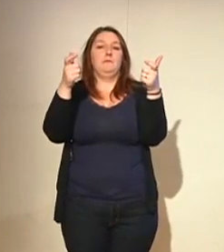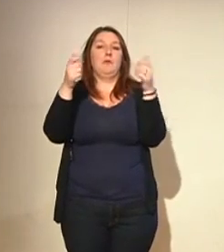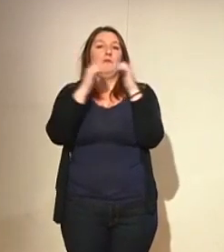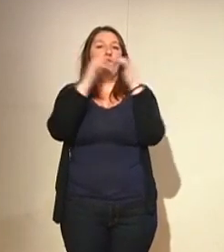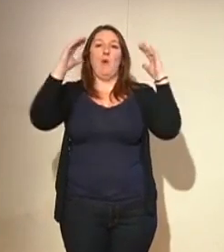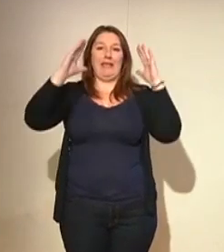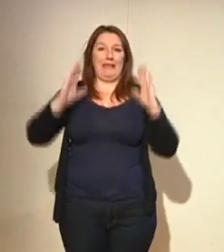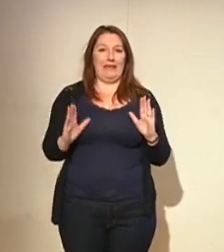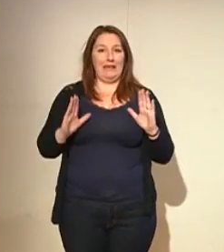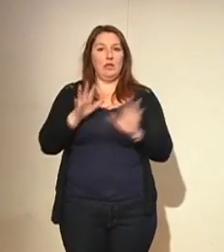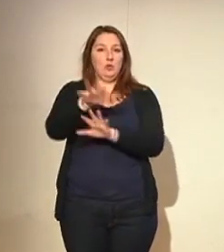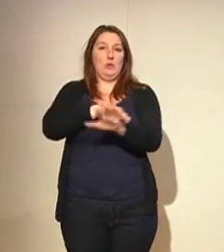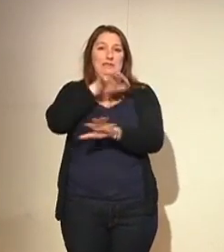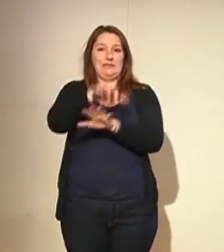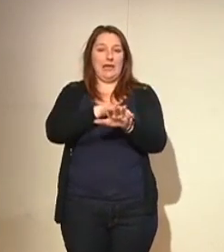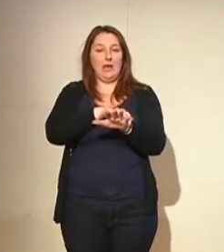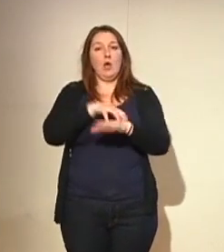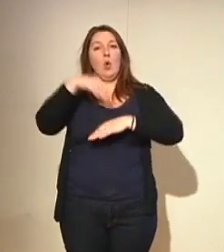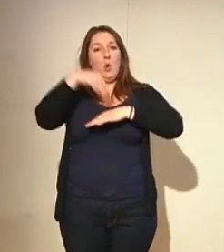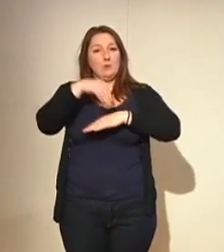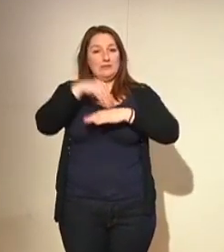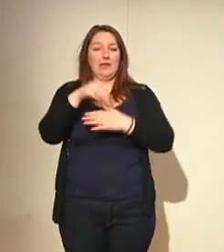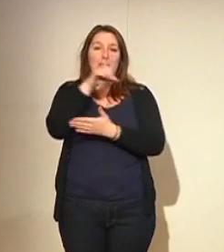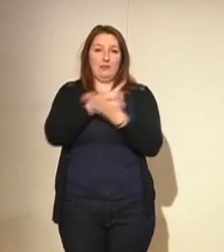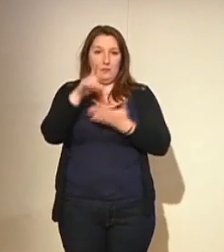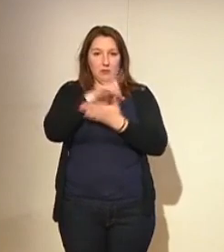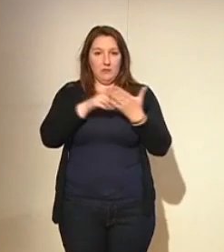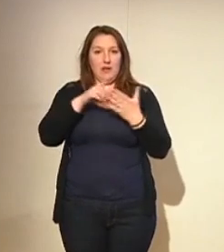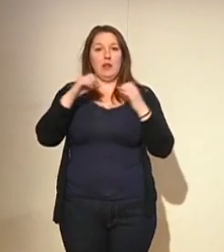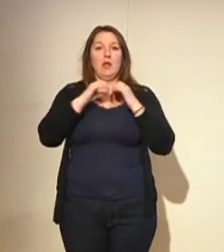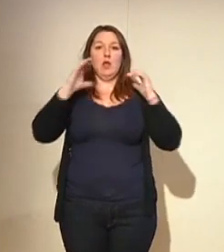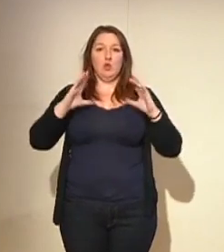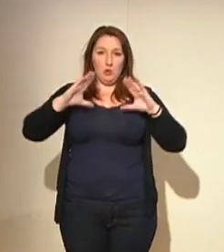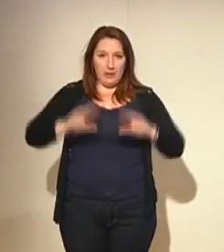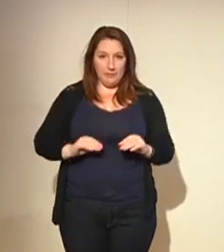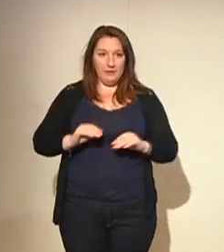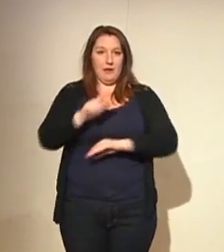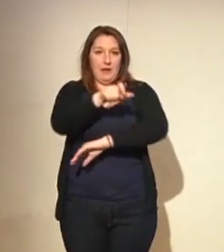foyer de l'iser conseil départemental de l'habitat et de la et la commission grenoubloise